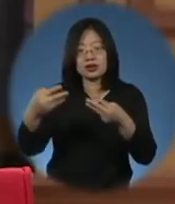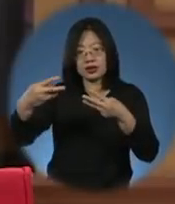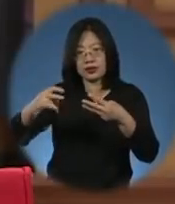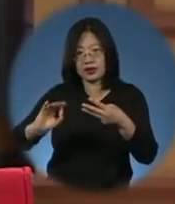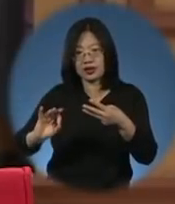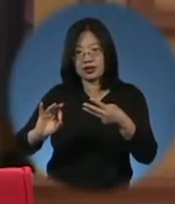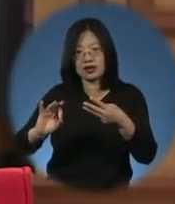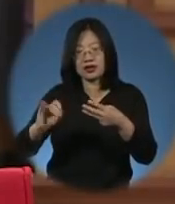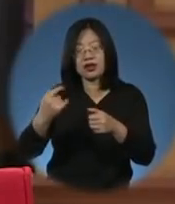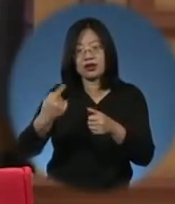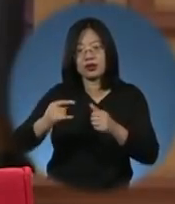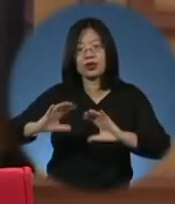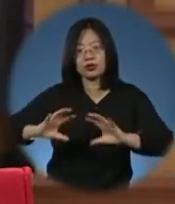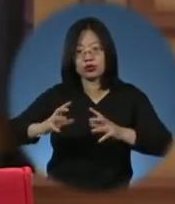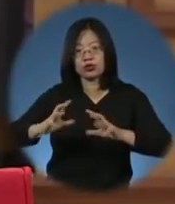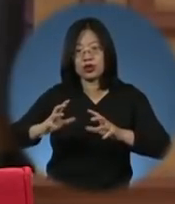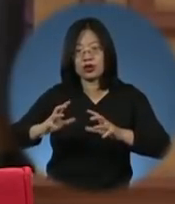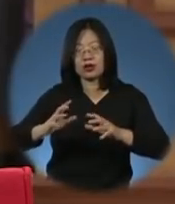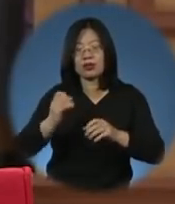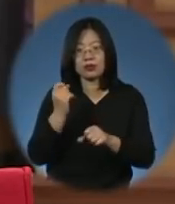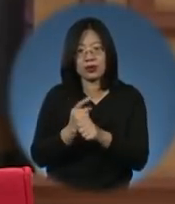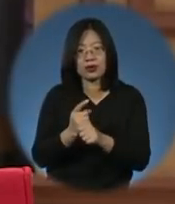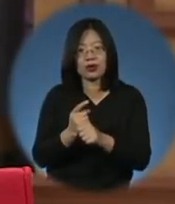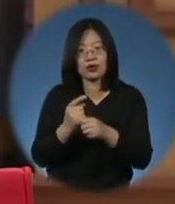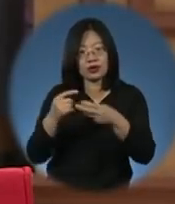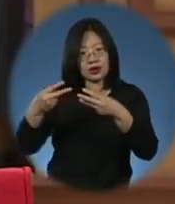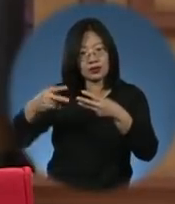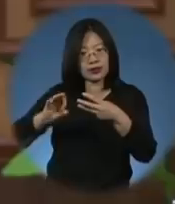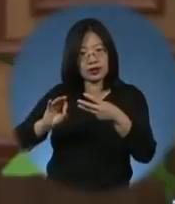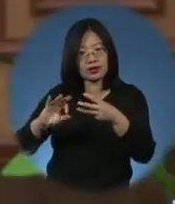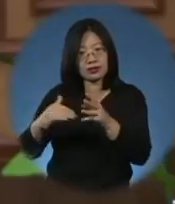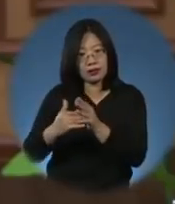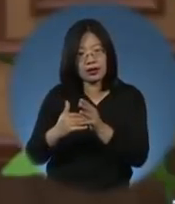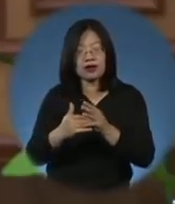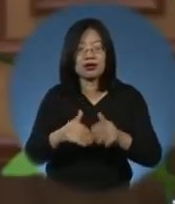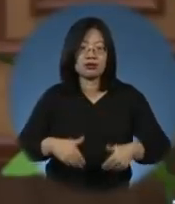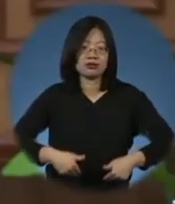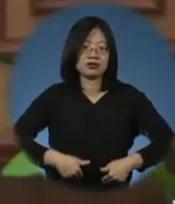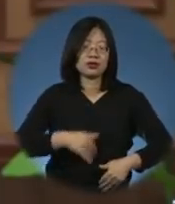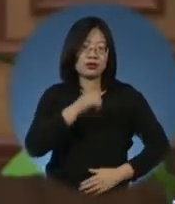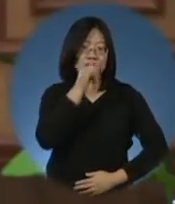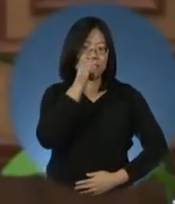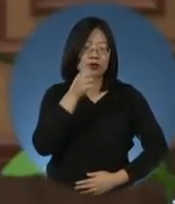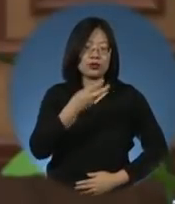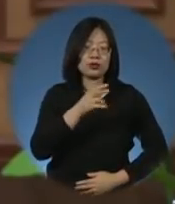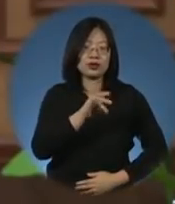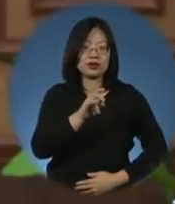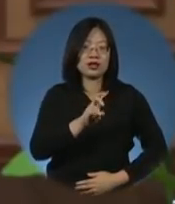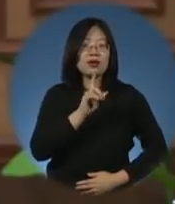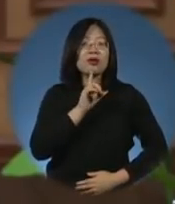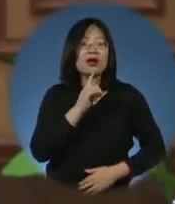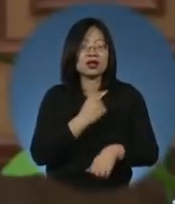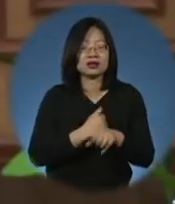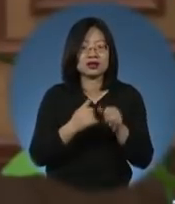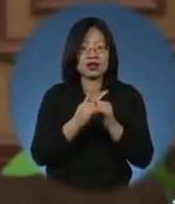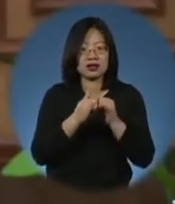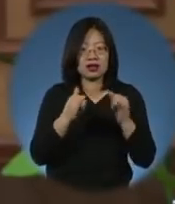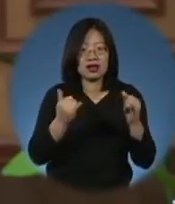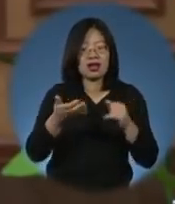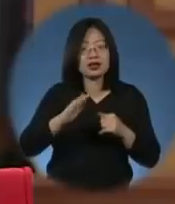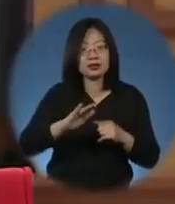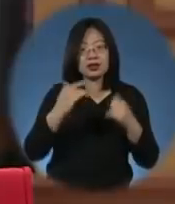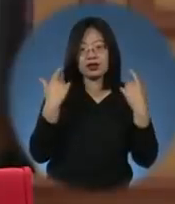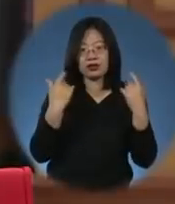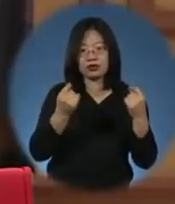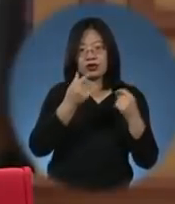3등의 교육국가죠. 벌써 3등입니까? 네. 네. 네. 그러니까 필요하고 네. 베트남어를 하는 사람이. 예. 근데 여전히